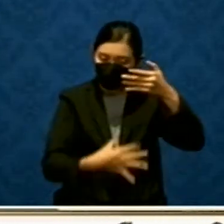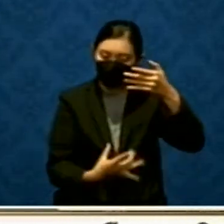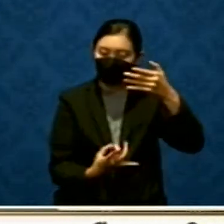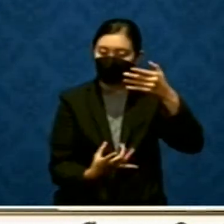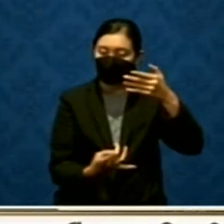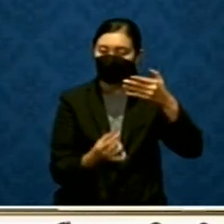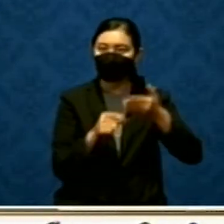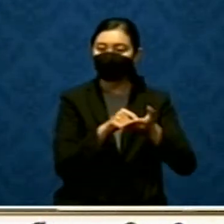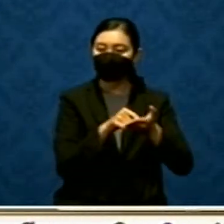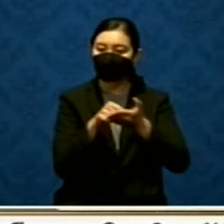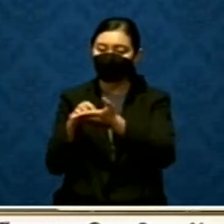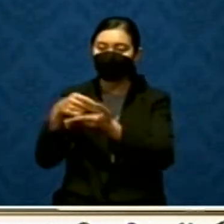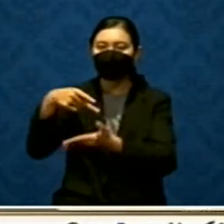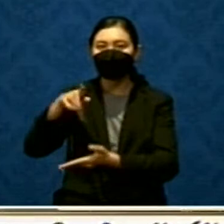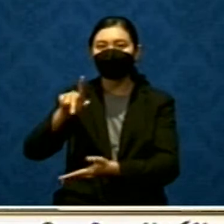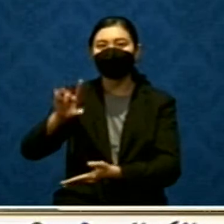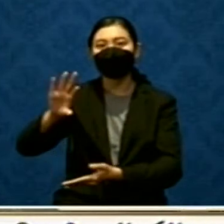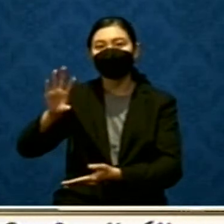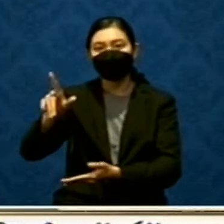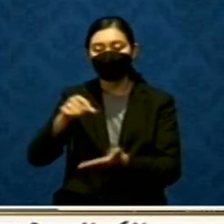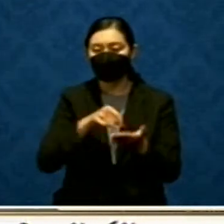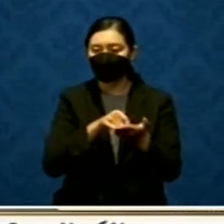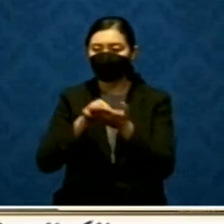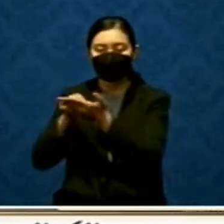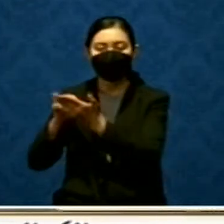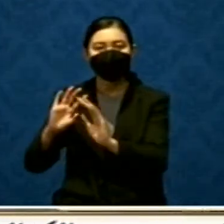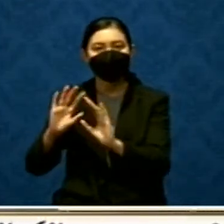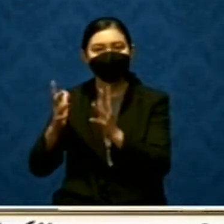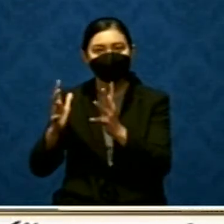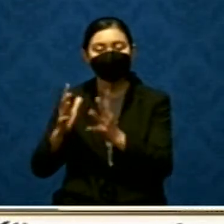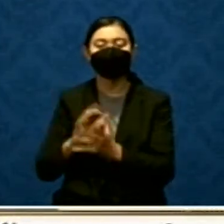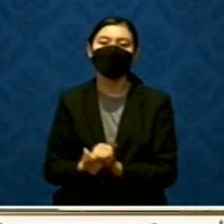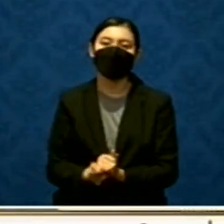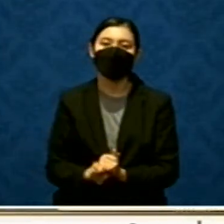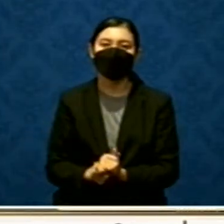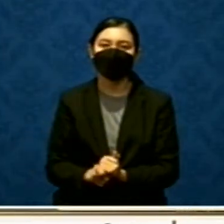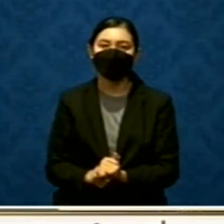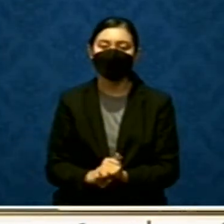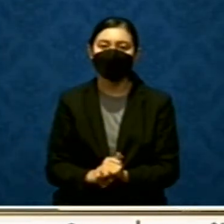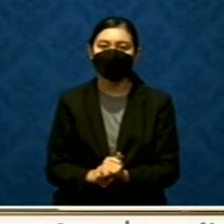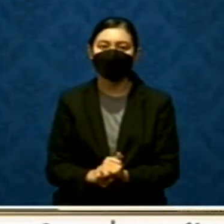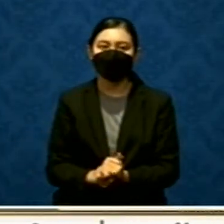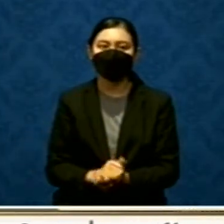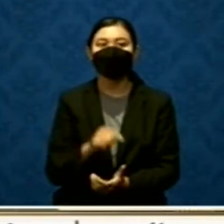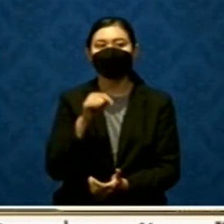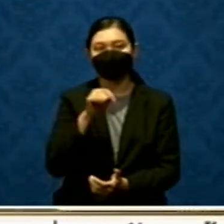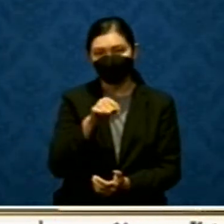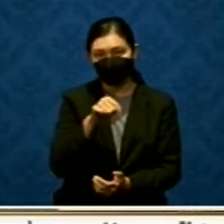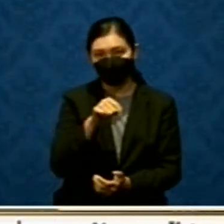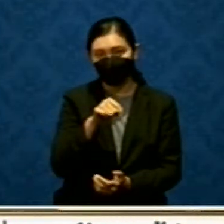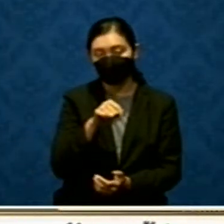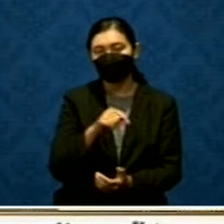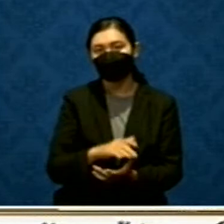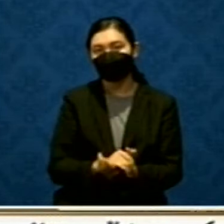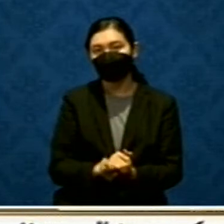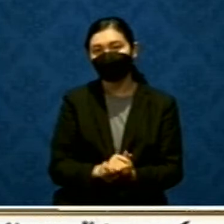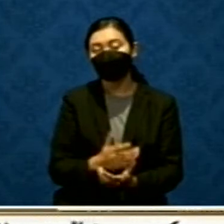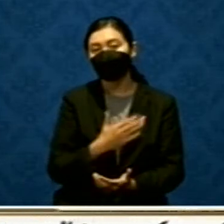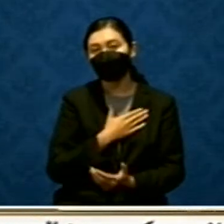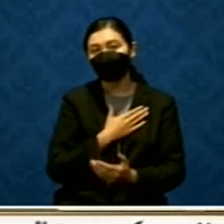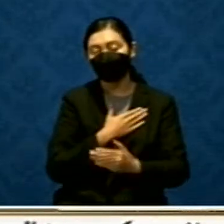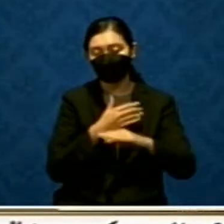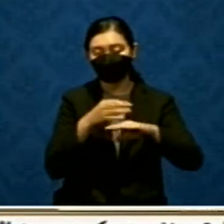สำหรับผู้ดำรงตำแหน่งการเมืองก็ต้องเรียนว่ากิจกรรมทั้งหมดที่เกิดขึ้นเนี่ยเกิดขึ้นในระหว่างที่ผมยังไม่ได้เข้าสู่ตำแหน่